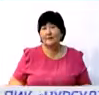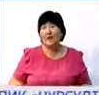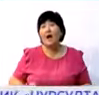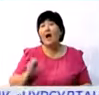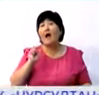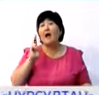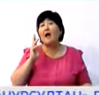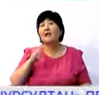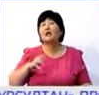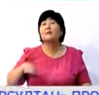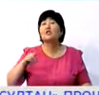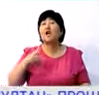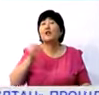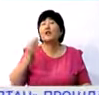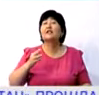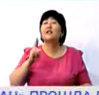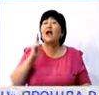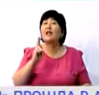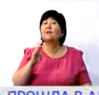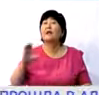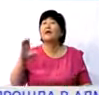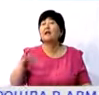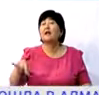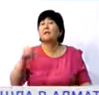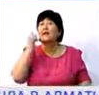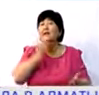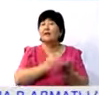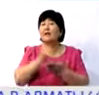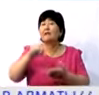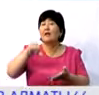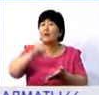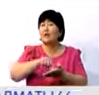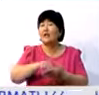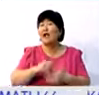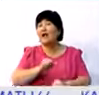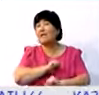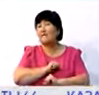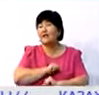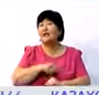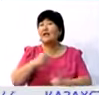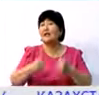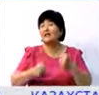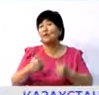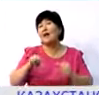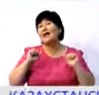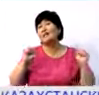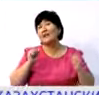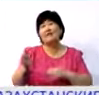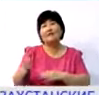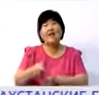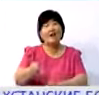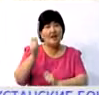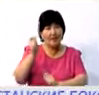Аким Жалагашского района Кайратбек Сарсимбаев вместе с ветеранами принял участие в выходные соревнованиях по спортивной рыбалке.